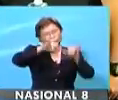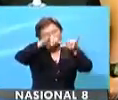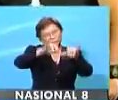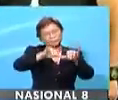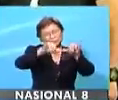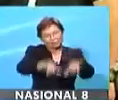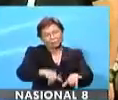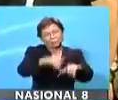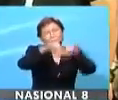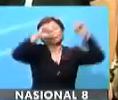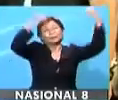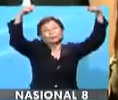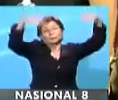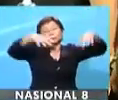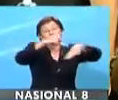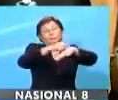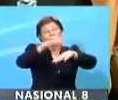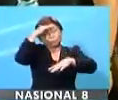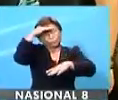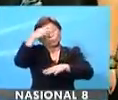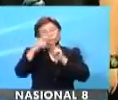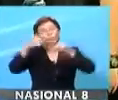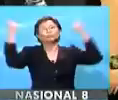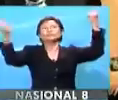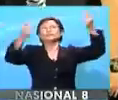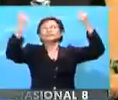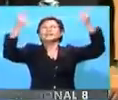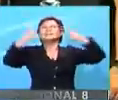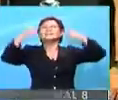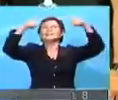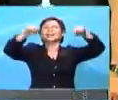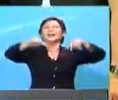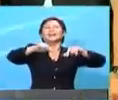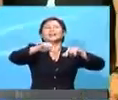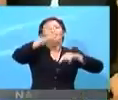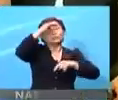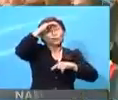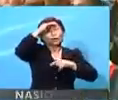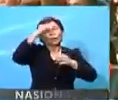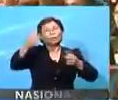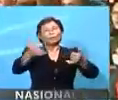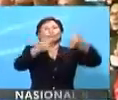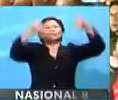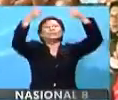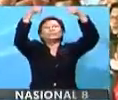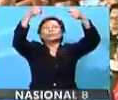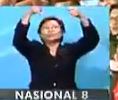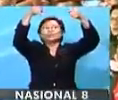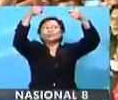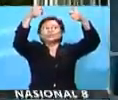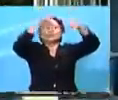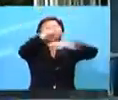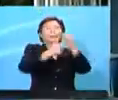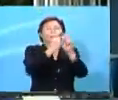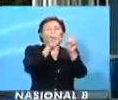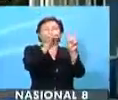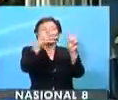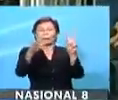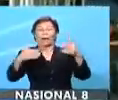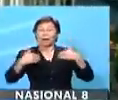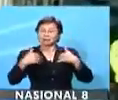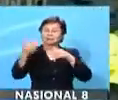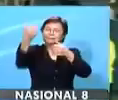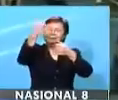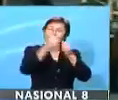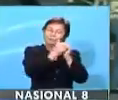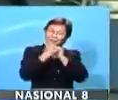Tan Sri Hasan Yunus di Lakin untuk meraihkan kejayaan Harimau Selatan menjulang Piala Liga Super 2015. Turut sama